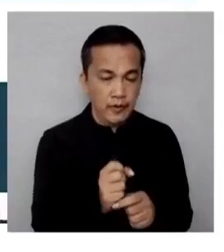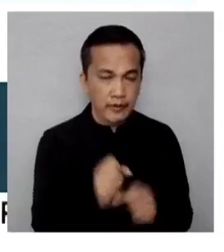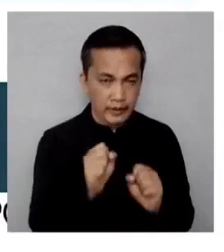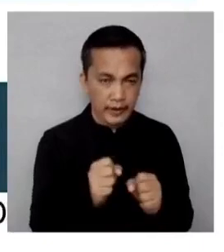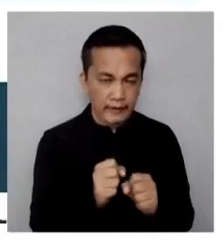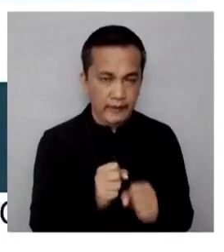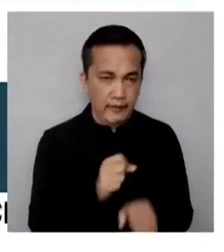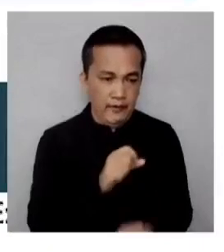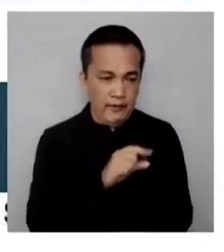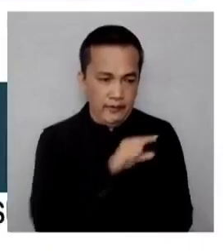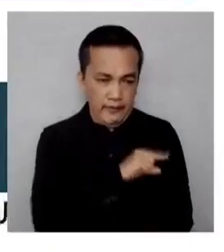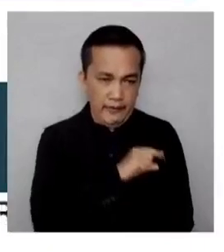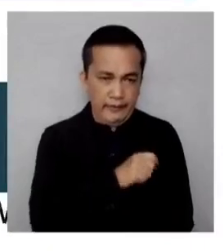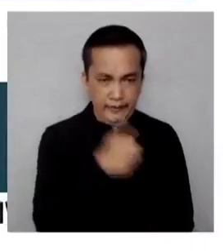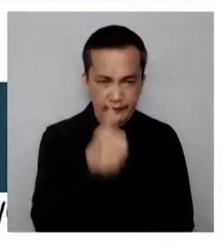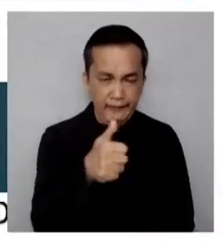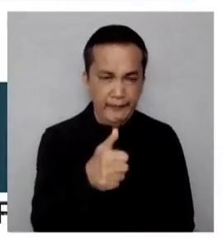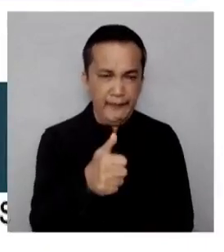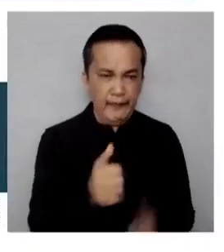kanyang